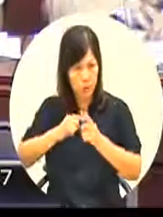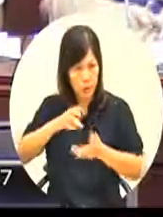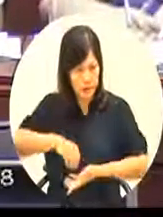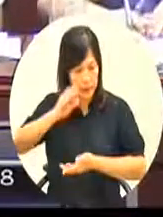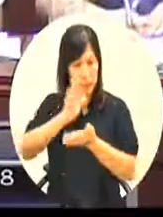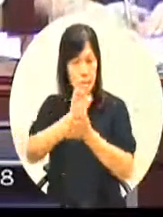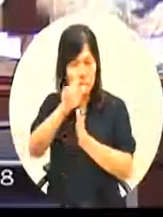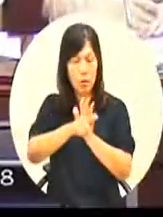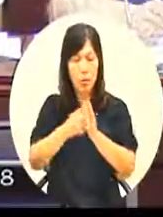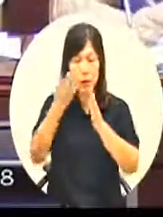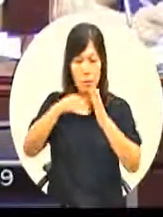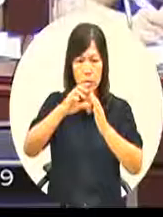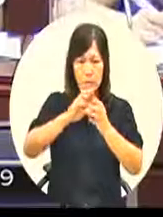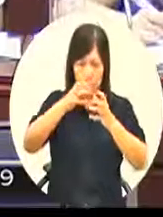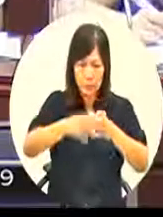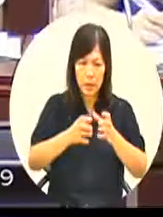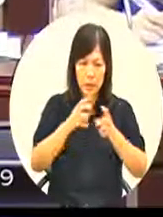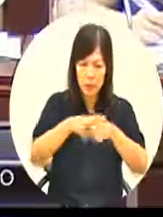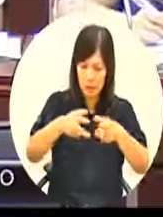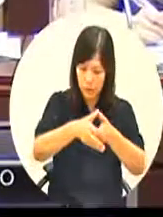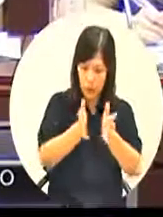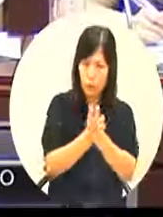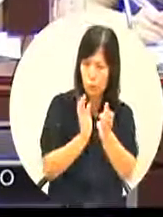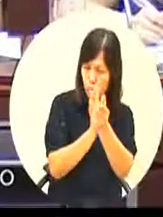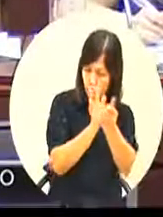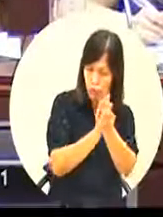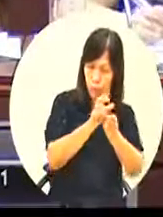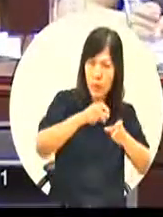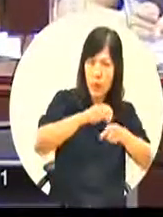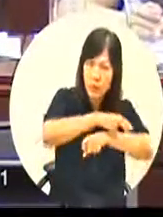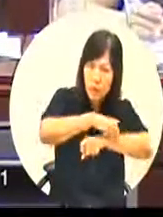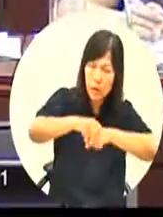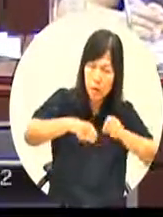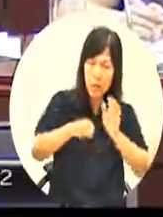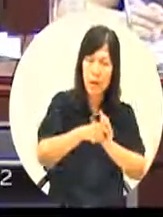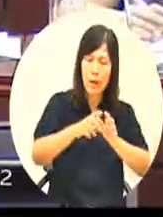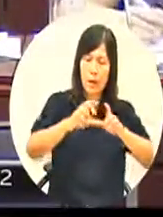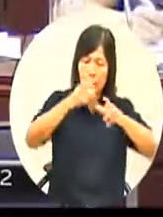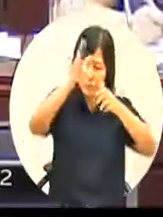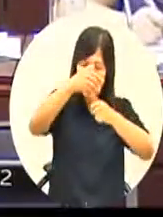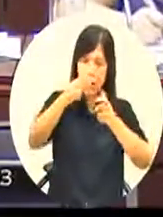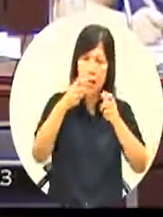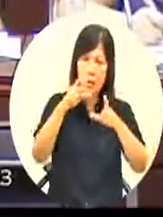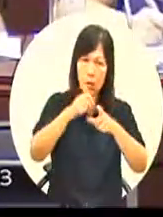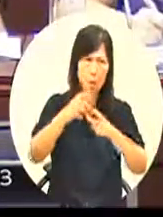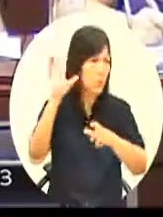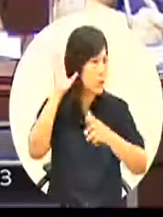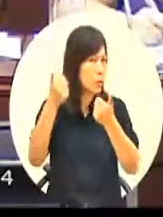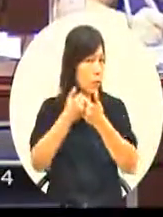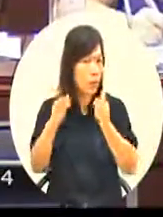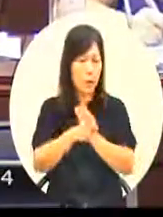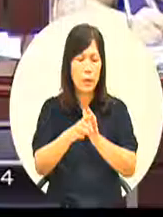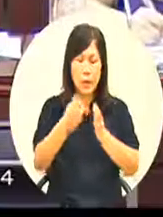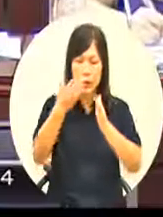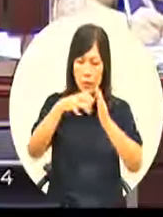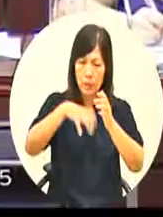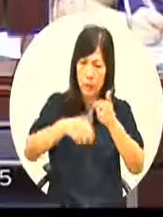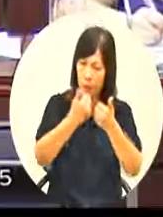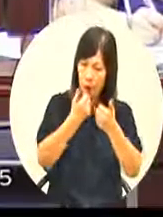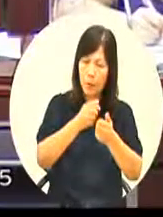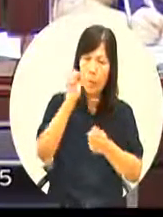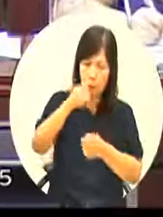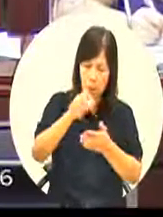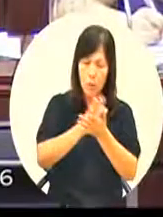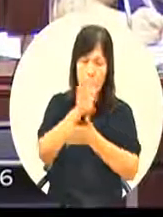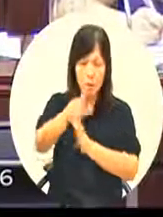成立一个推动小组研拟这个计划，他也会召开公听会，然后校务会议通过以后就送到教育局，那教